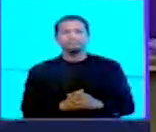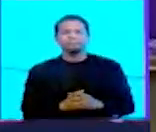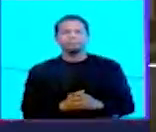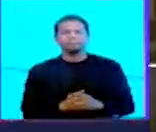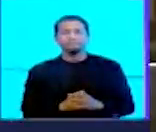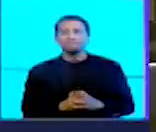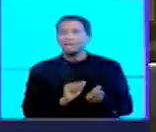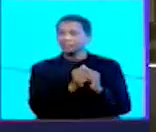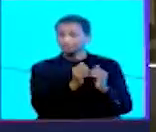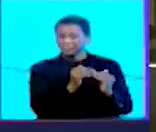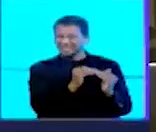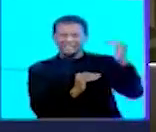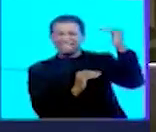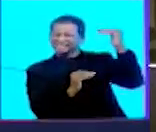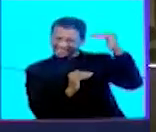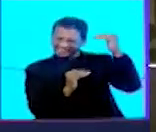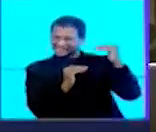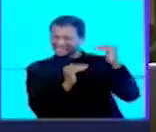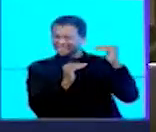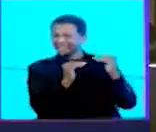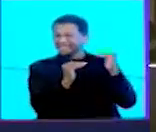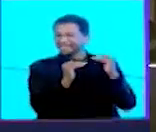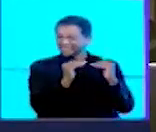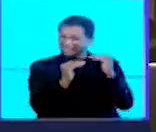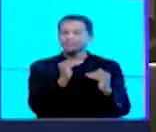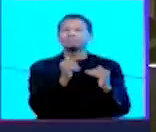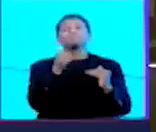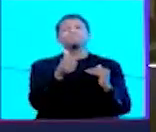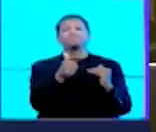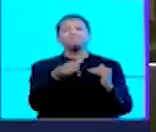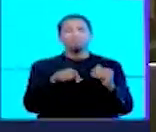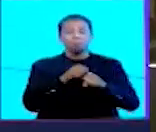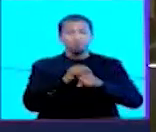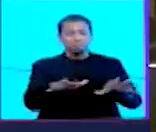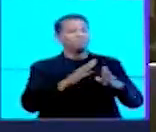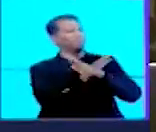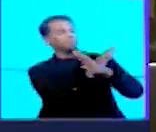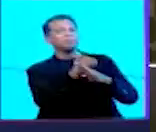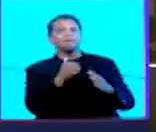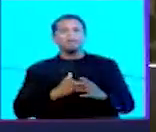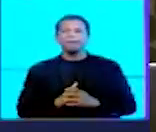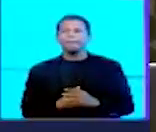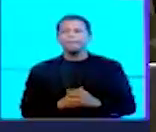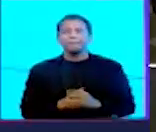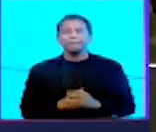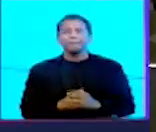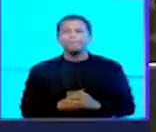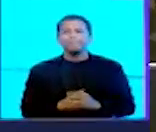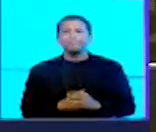supaya kita juga tidak menyebabkan penyebaran COVID-19 ini. Karena dengan memakai masker,